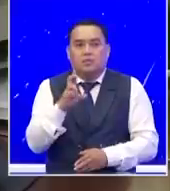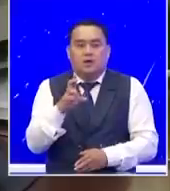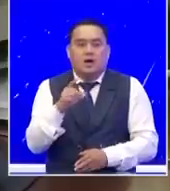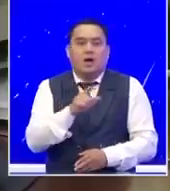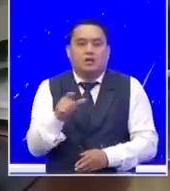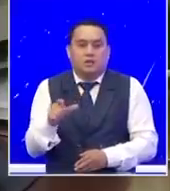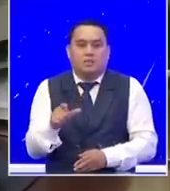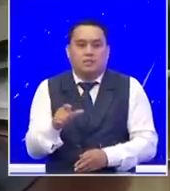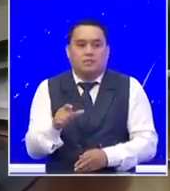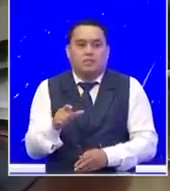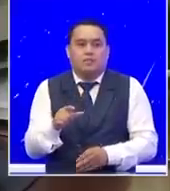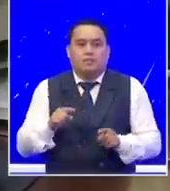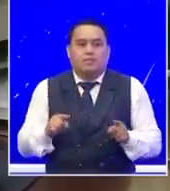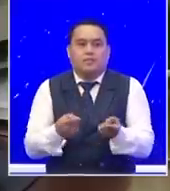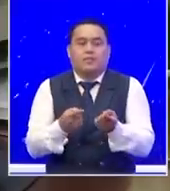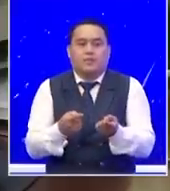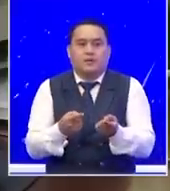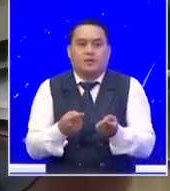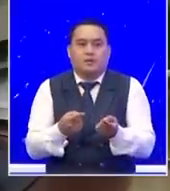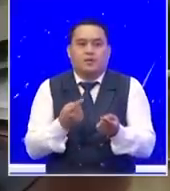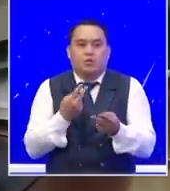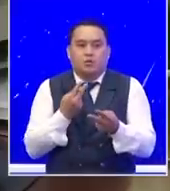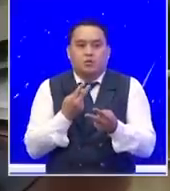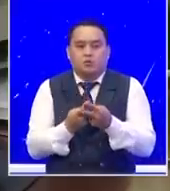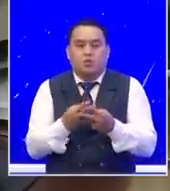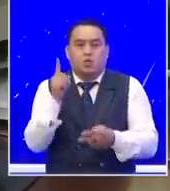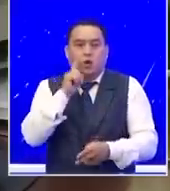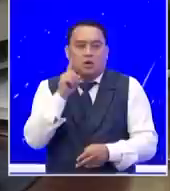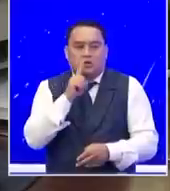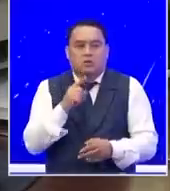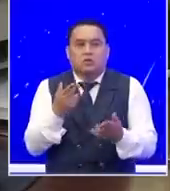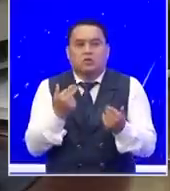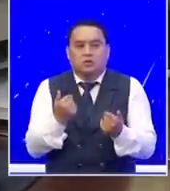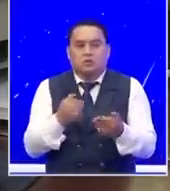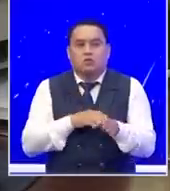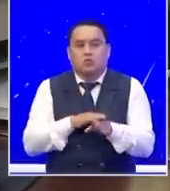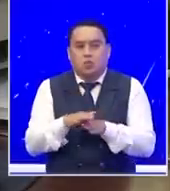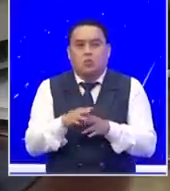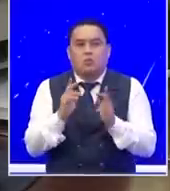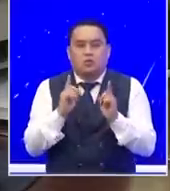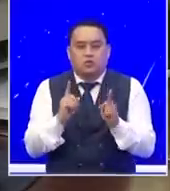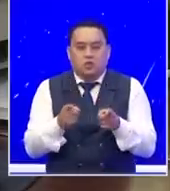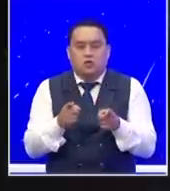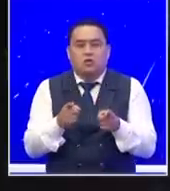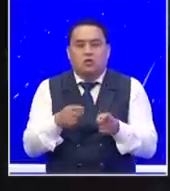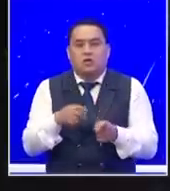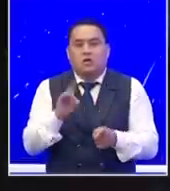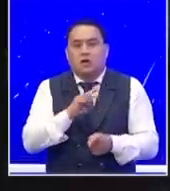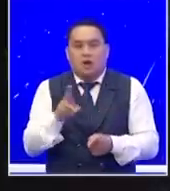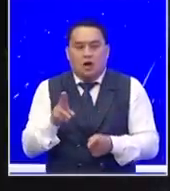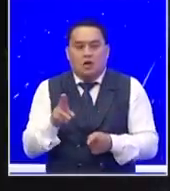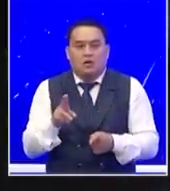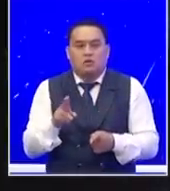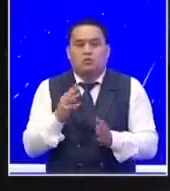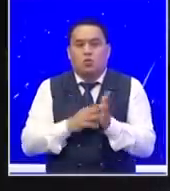азамат қолға түсті. Қазіргі кезде ол өзінің қылмысын толық мойындап, Қазақстан Республикасы қылмыстық